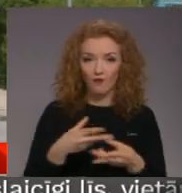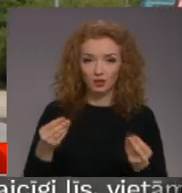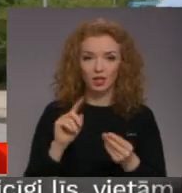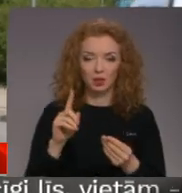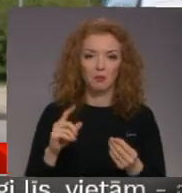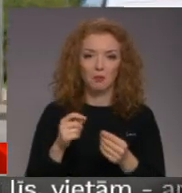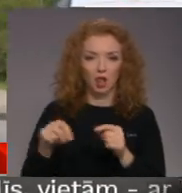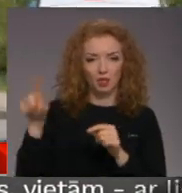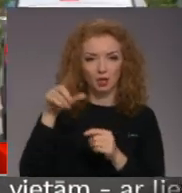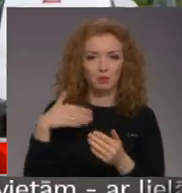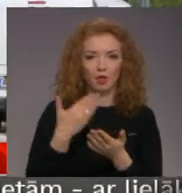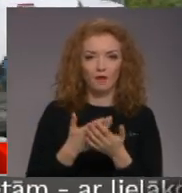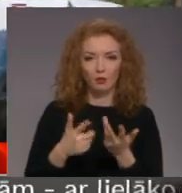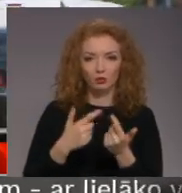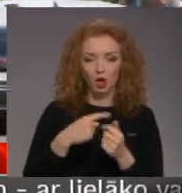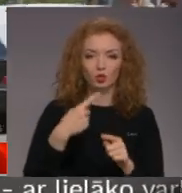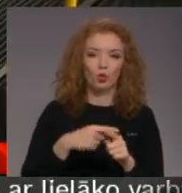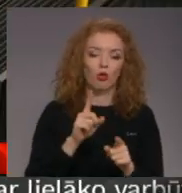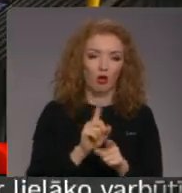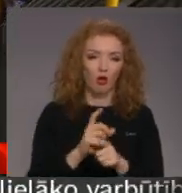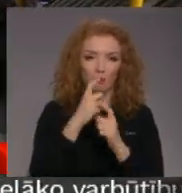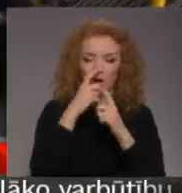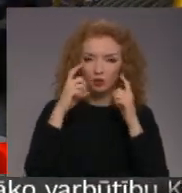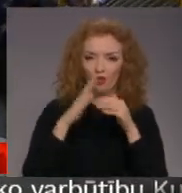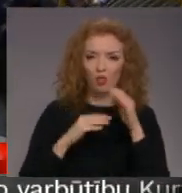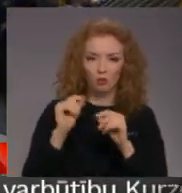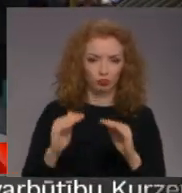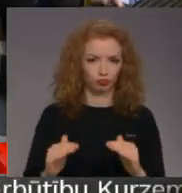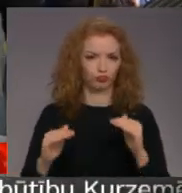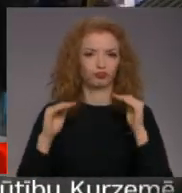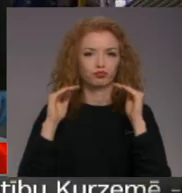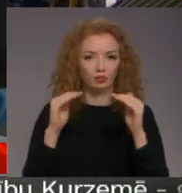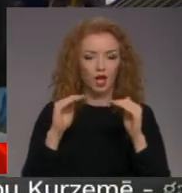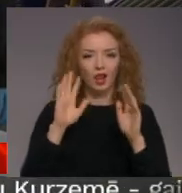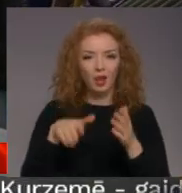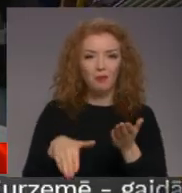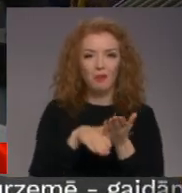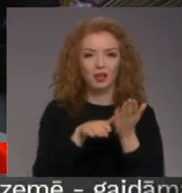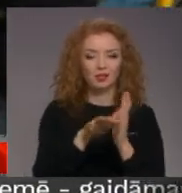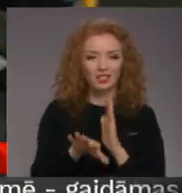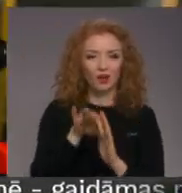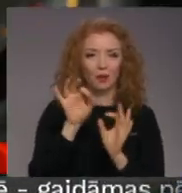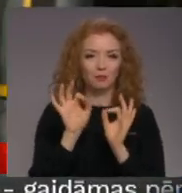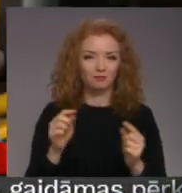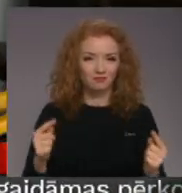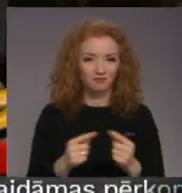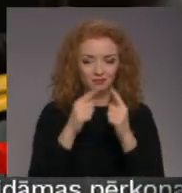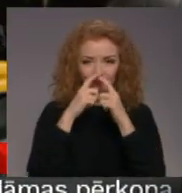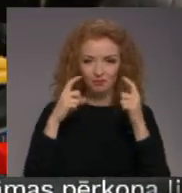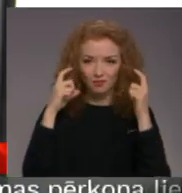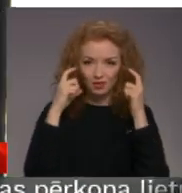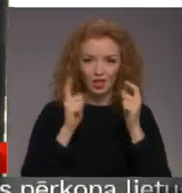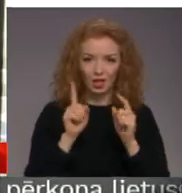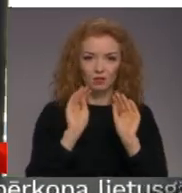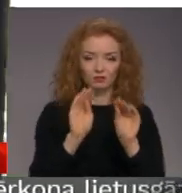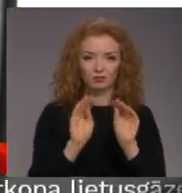palielinājies piedāvājuma skaits un masku kvalitāte. Lai palīdzētu patērētājiem izvēlēties sev piemērotāko masku, centrs ir